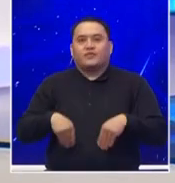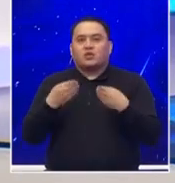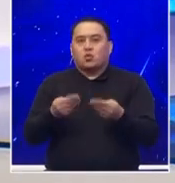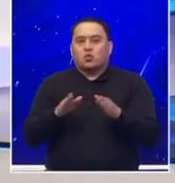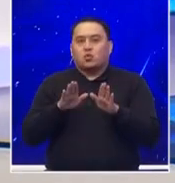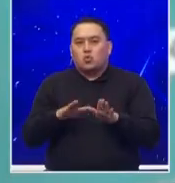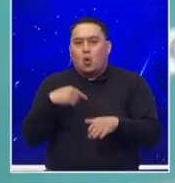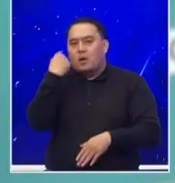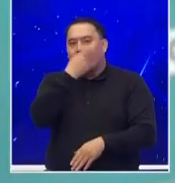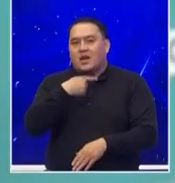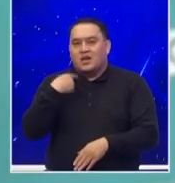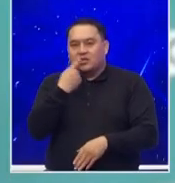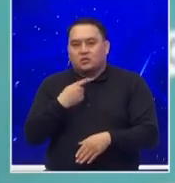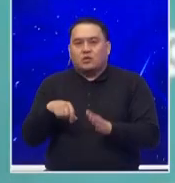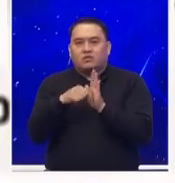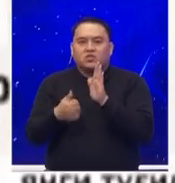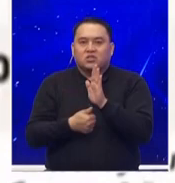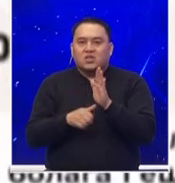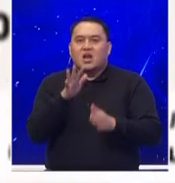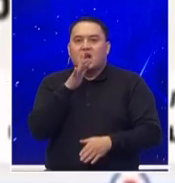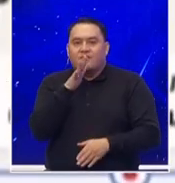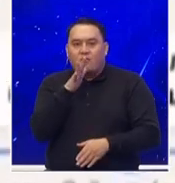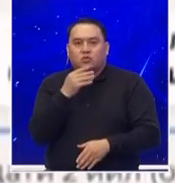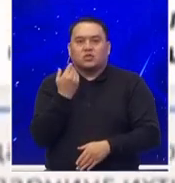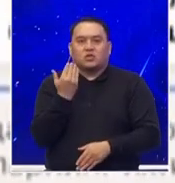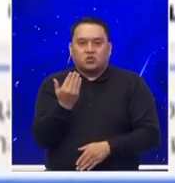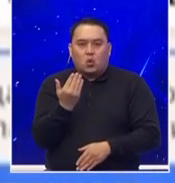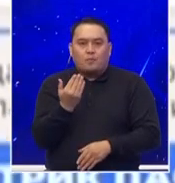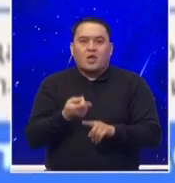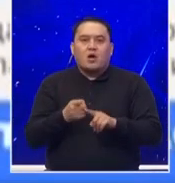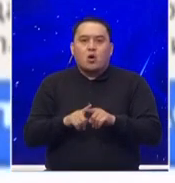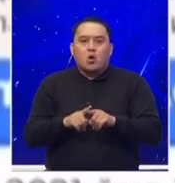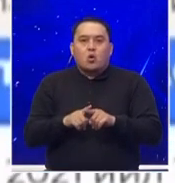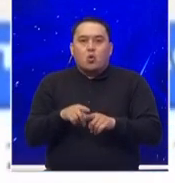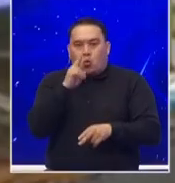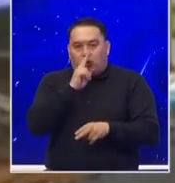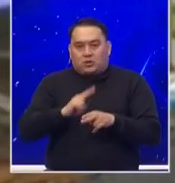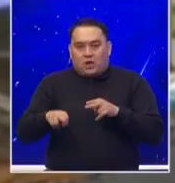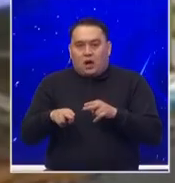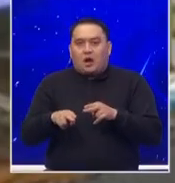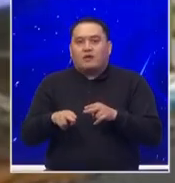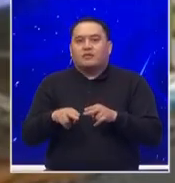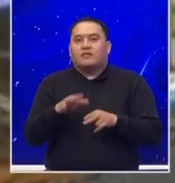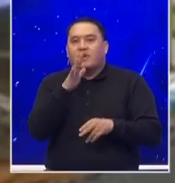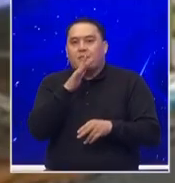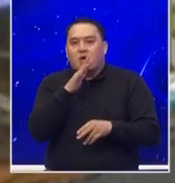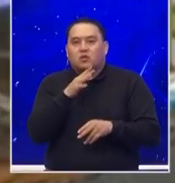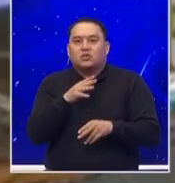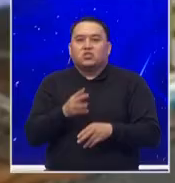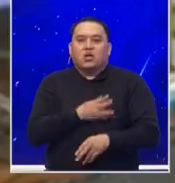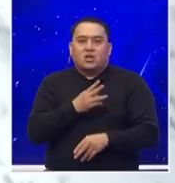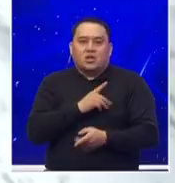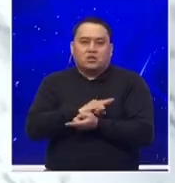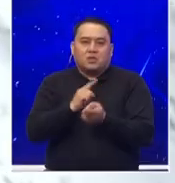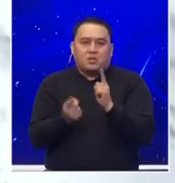в первую очередь лицам, достигшим 16-летнего возраста, а также при его утере, окончании срока действия,